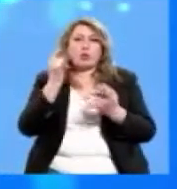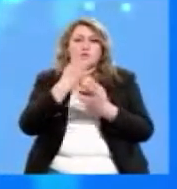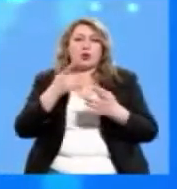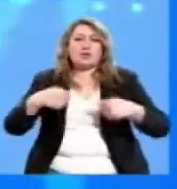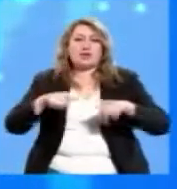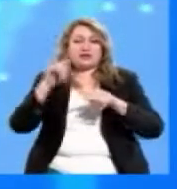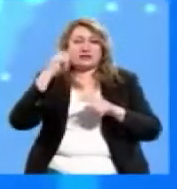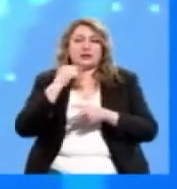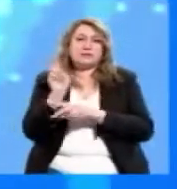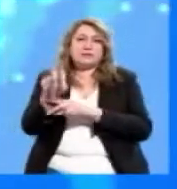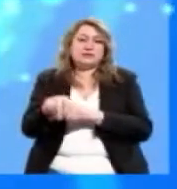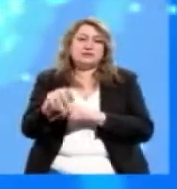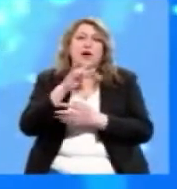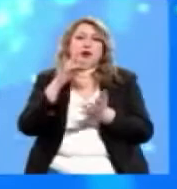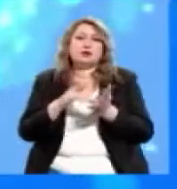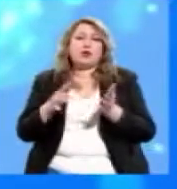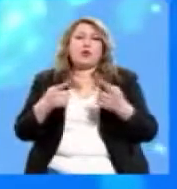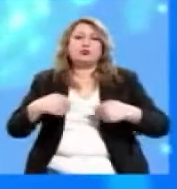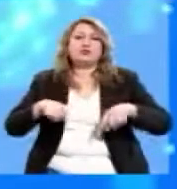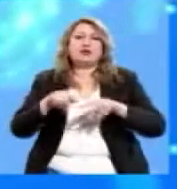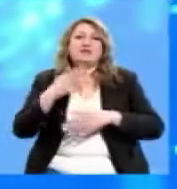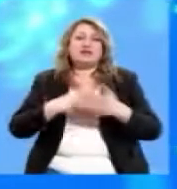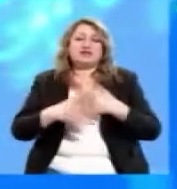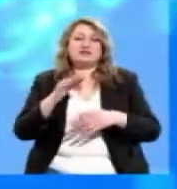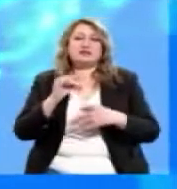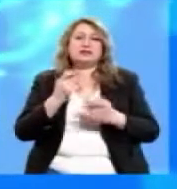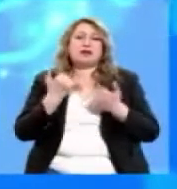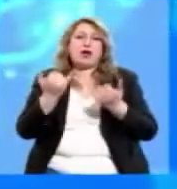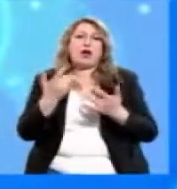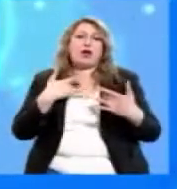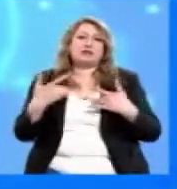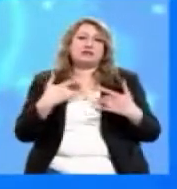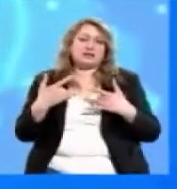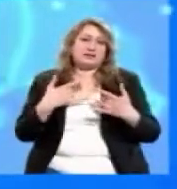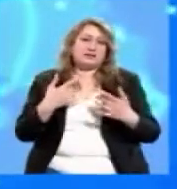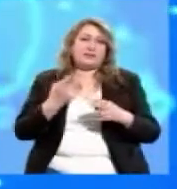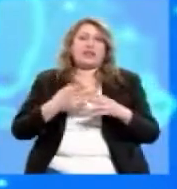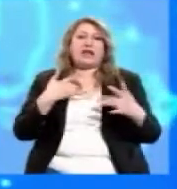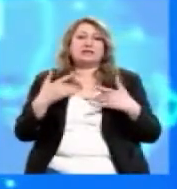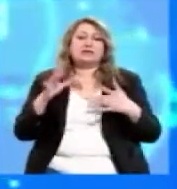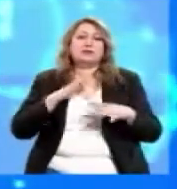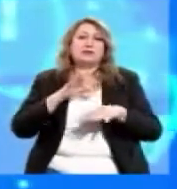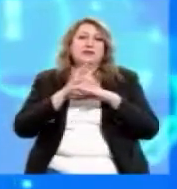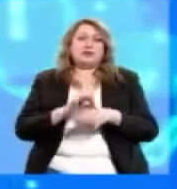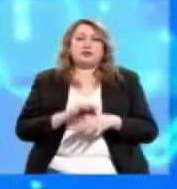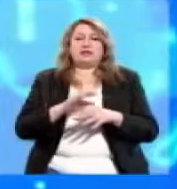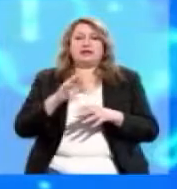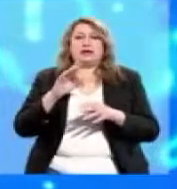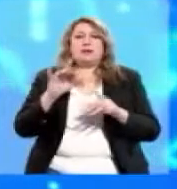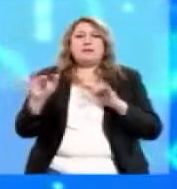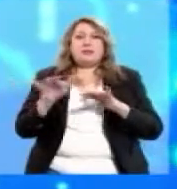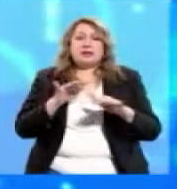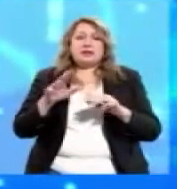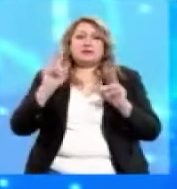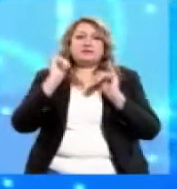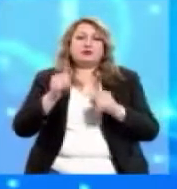Казахстана посетили городское общество инвалидов с благотворительным концертом. Данный концерт был организован в рамках цикла